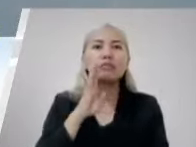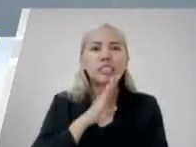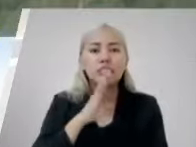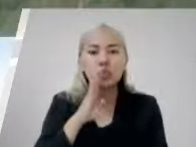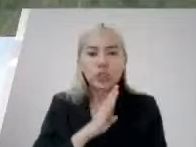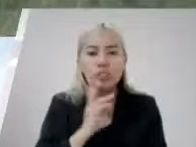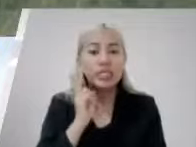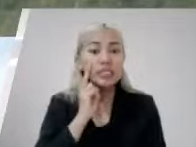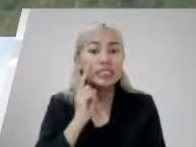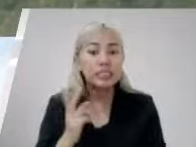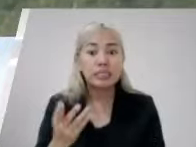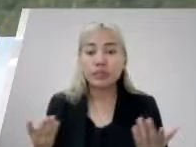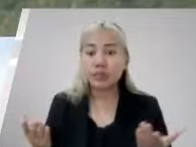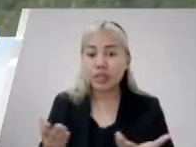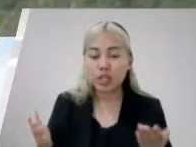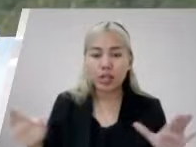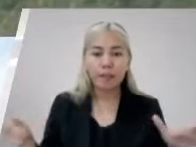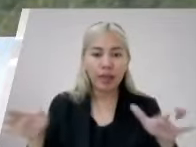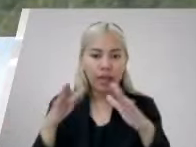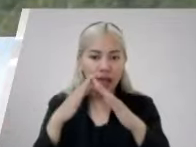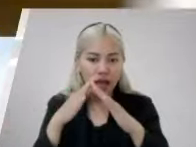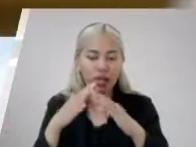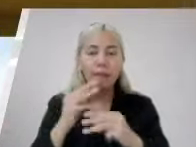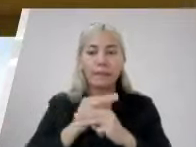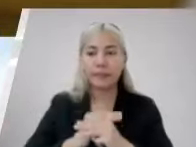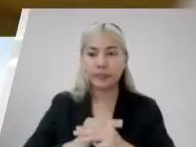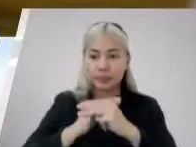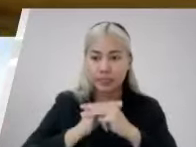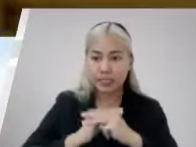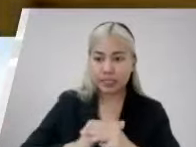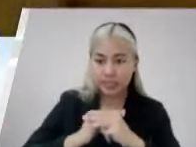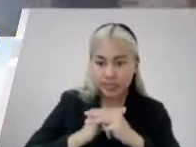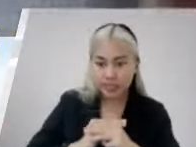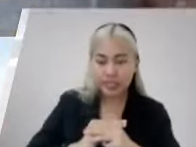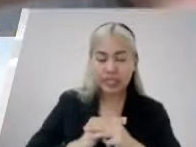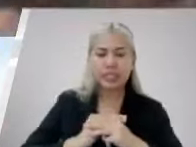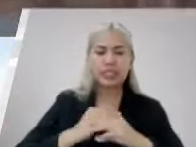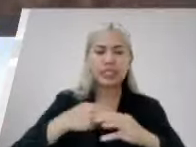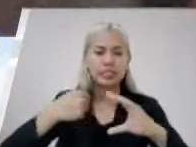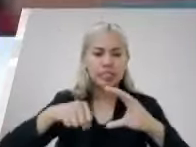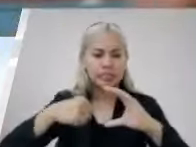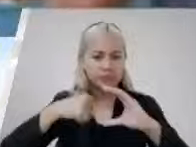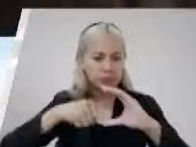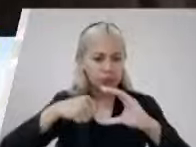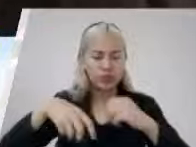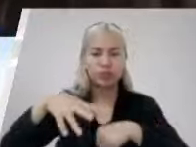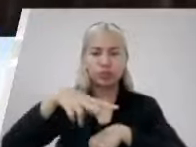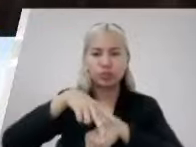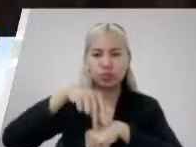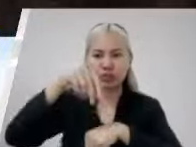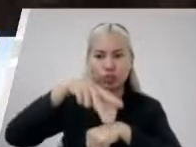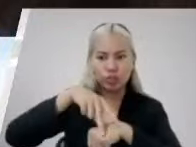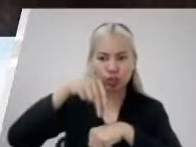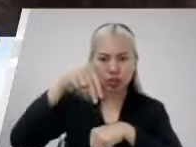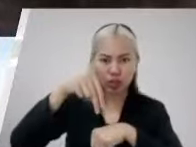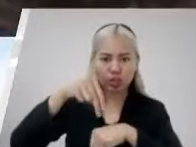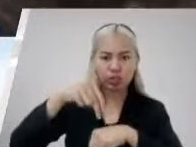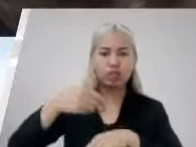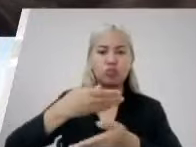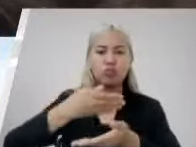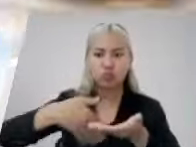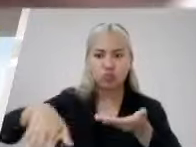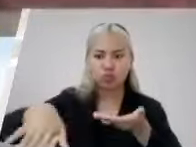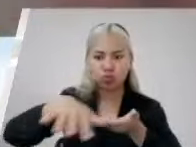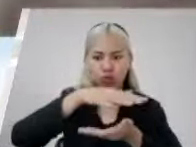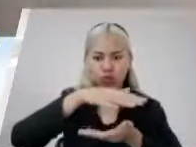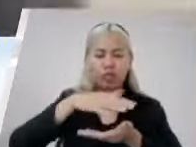ng Albay, Masbate, Camarines Sur, Camarines Norte at Sorsogon. Pinapaalalahanan ang mga residente na magsuot